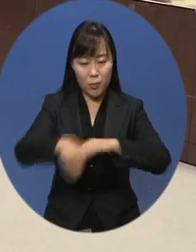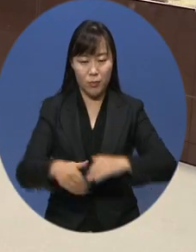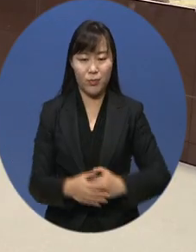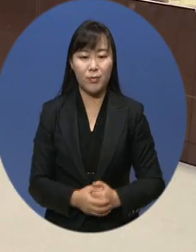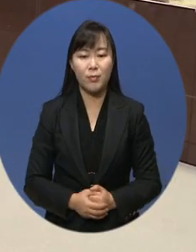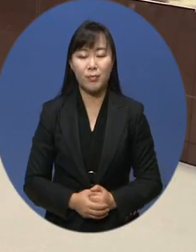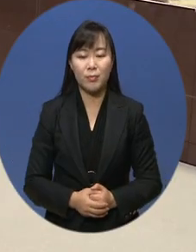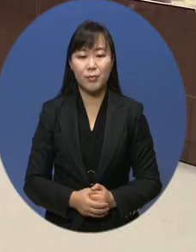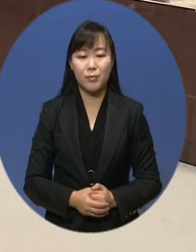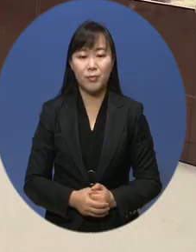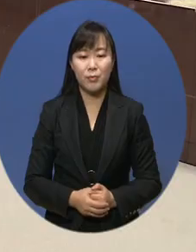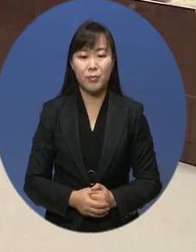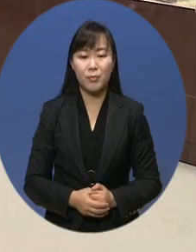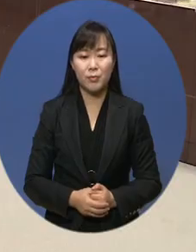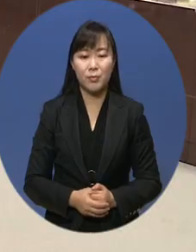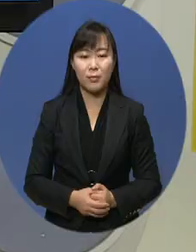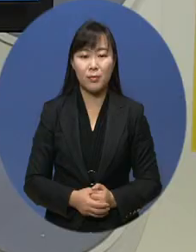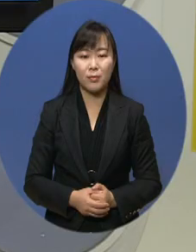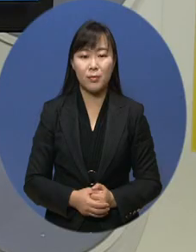계획입니다.